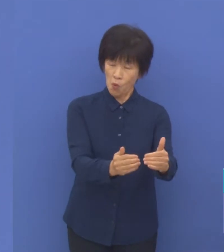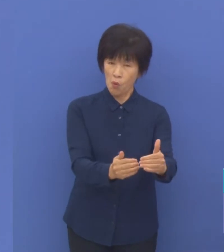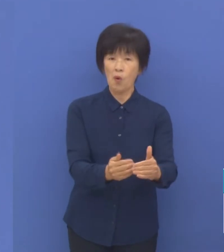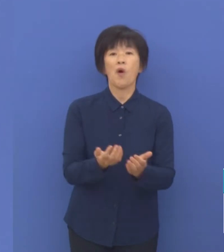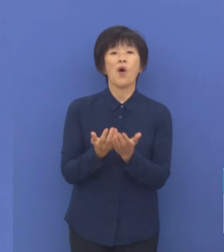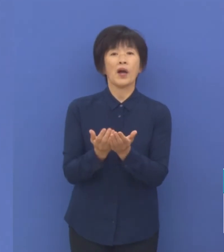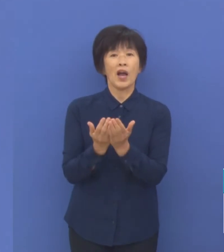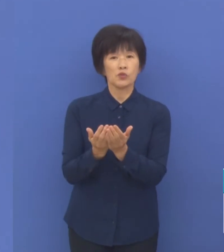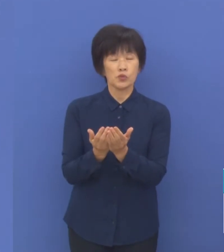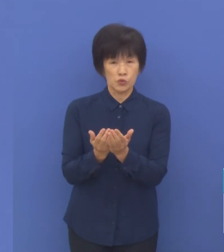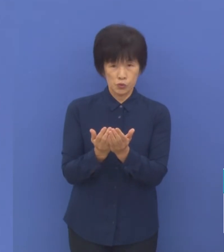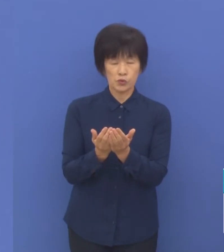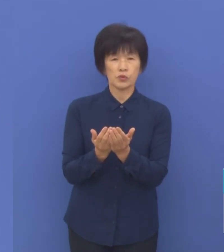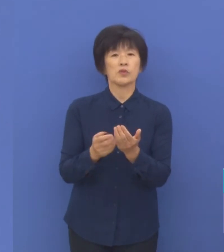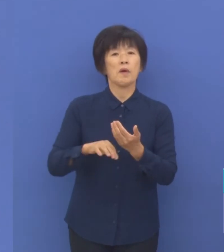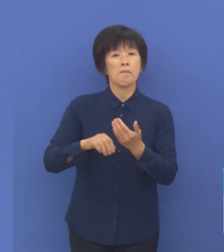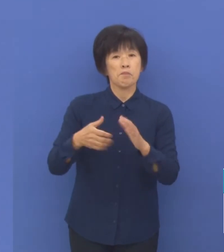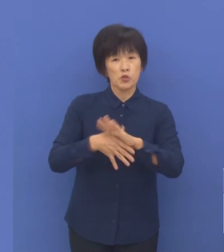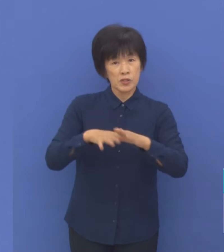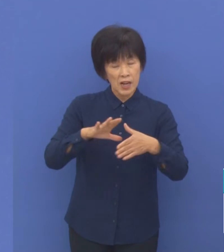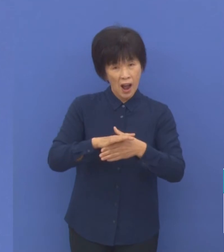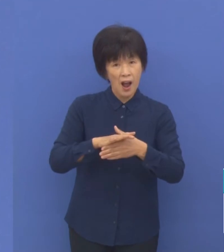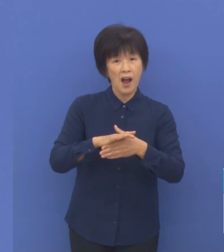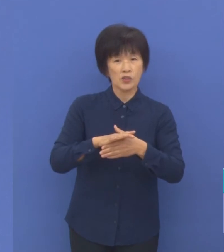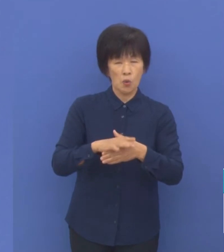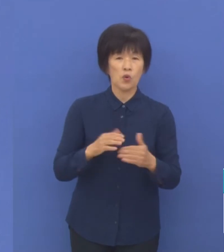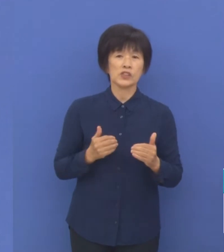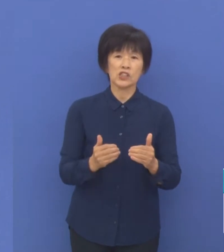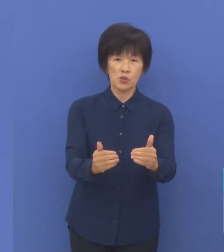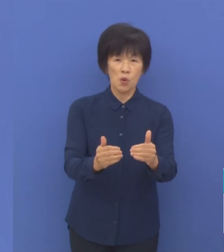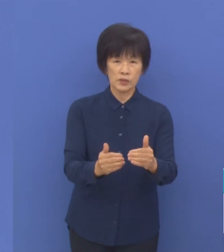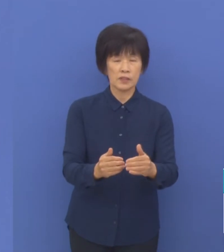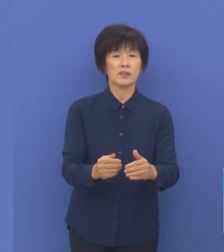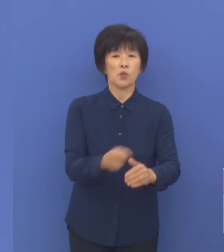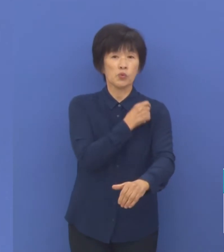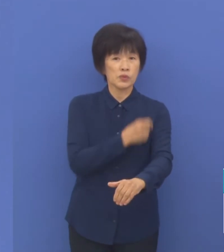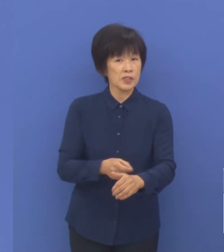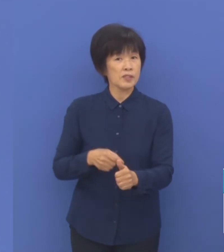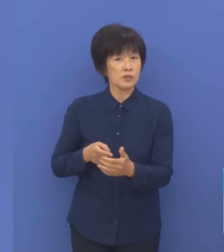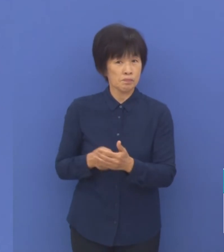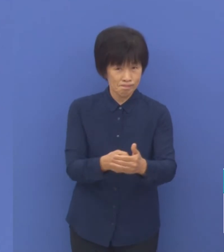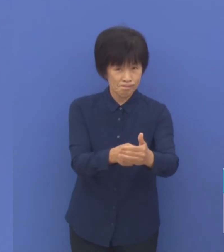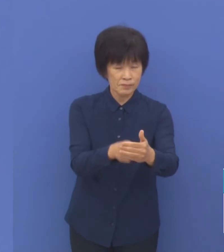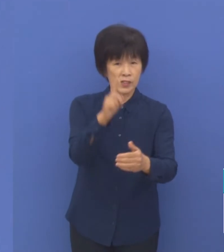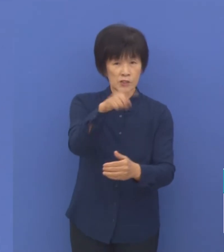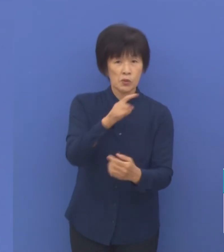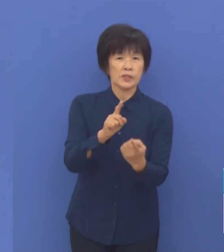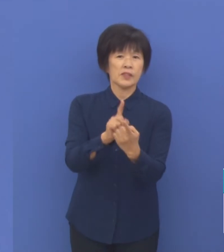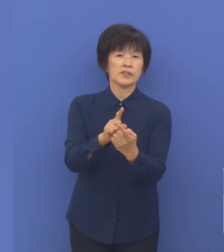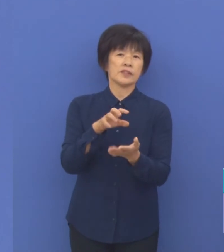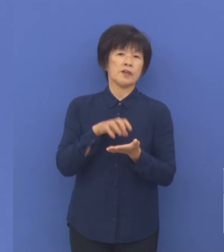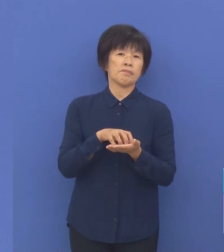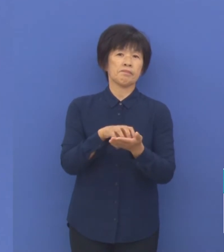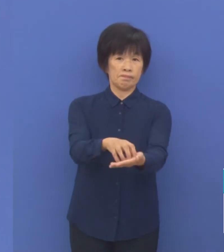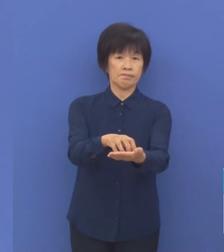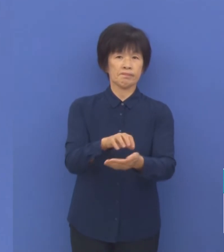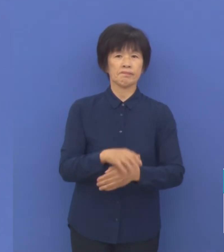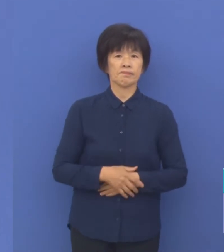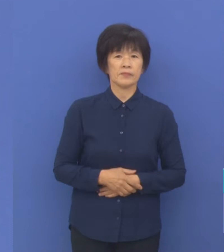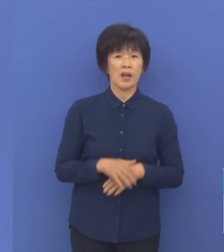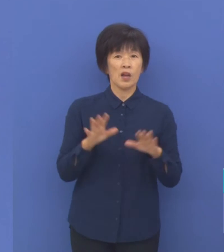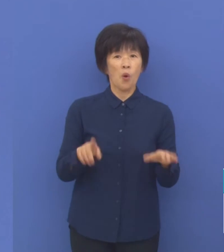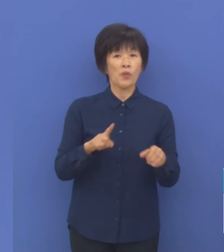学術及びその他文化の振興に特に寄与した方々を表彰するものです